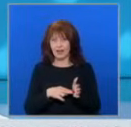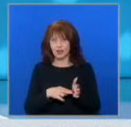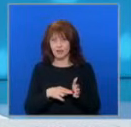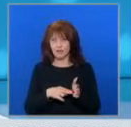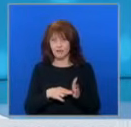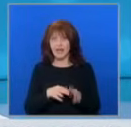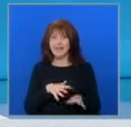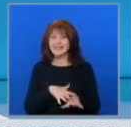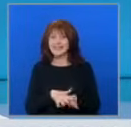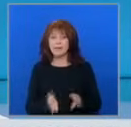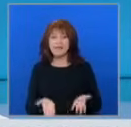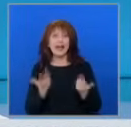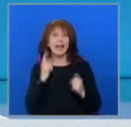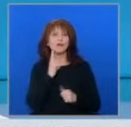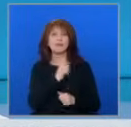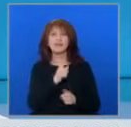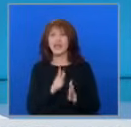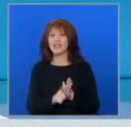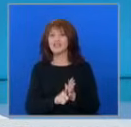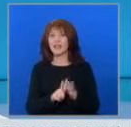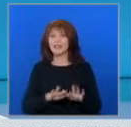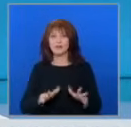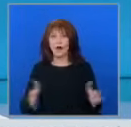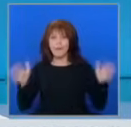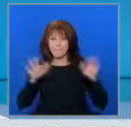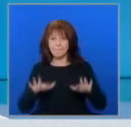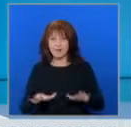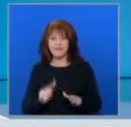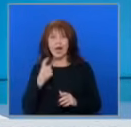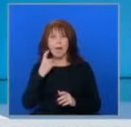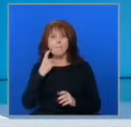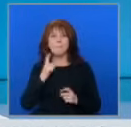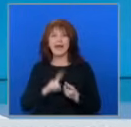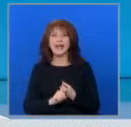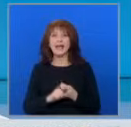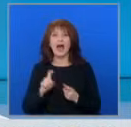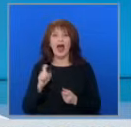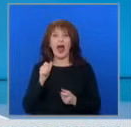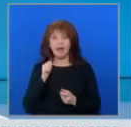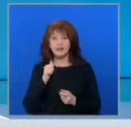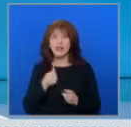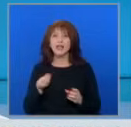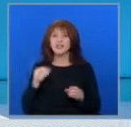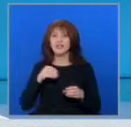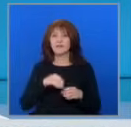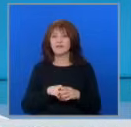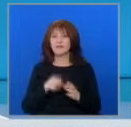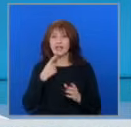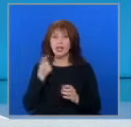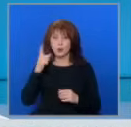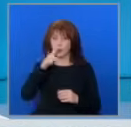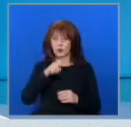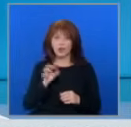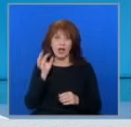Системата за ранно предупреждение при извънредни ситуации и бедствия BG Alert ще бъде въведена в началото на следващата година и